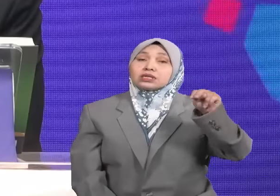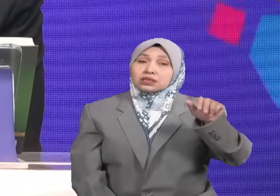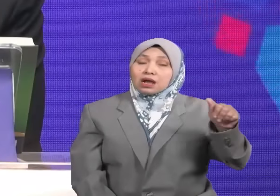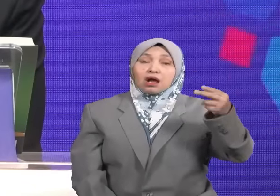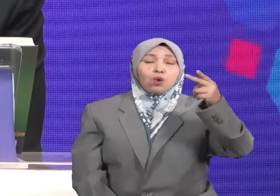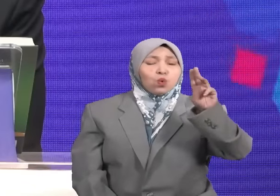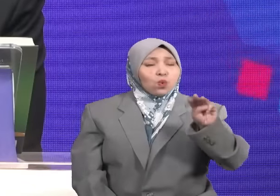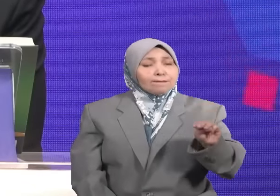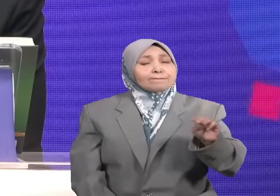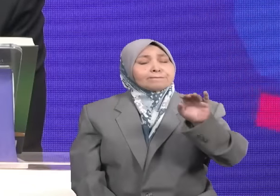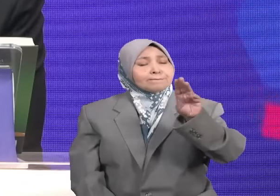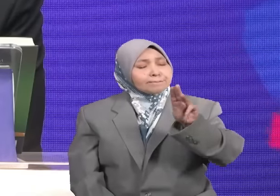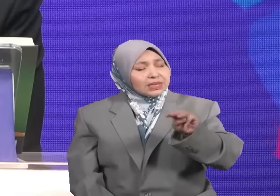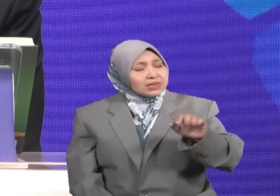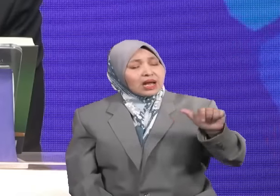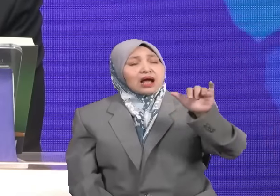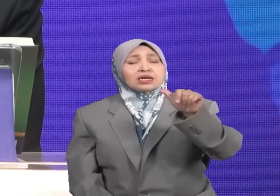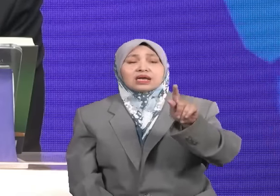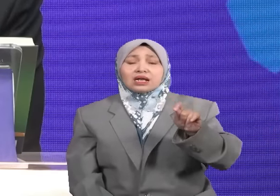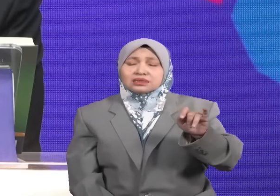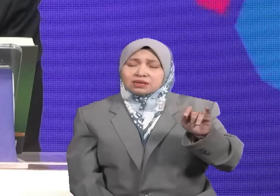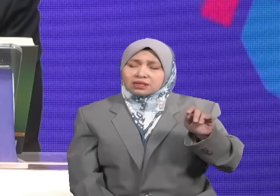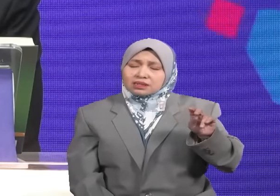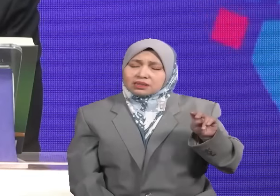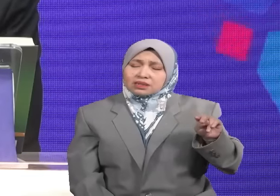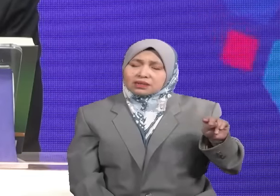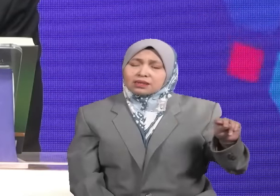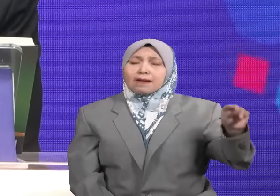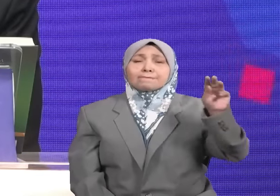آتَيْنَاهُمْ مِنْ آيَةٍ